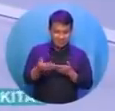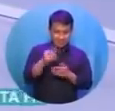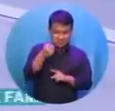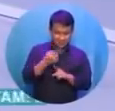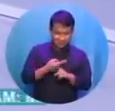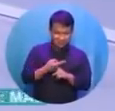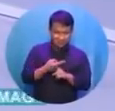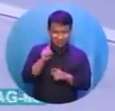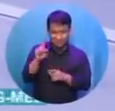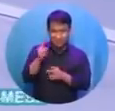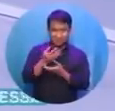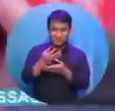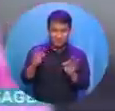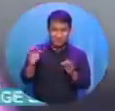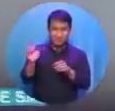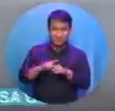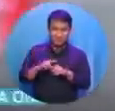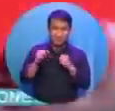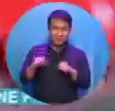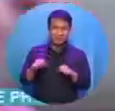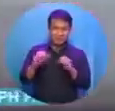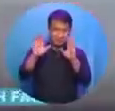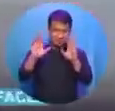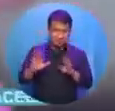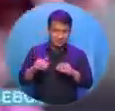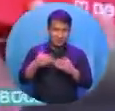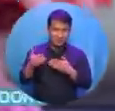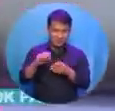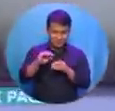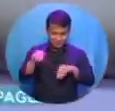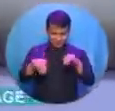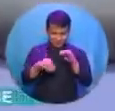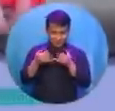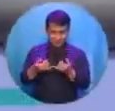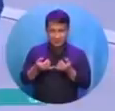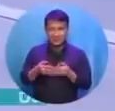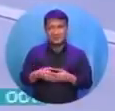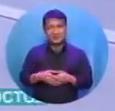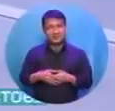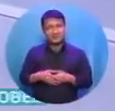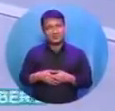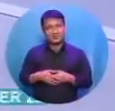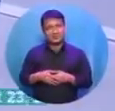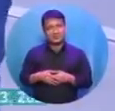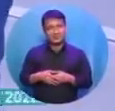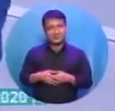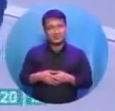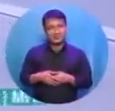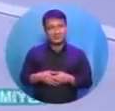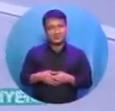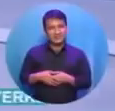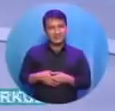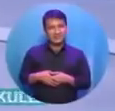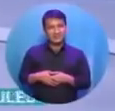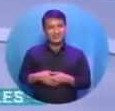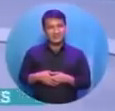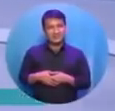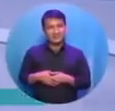buy one month, get one month load. So make the awesome switch today. Yun, sayo. Yeah. Sige.